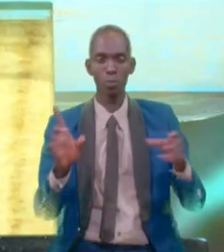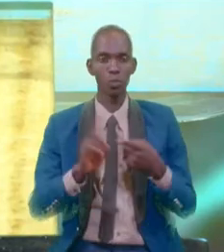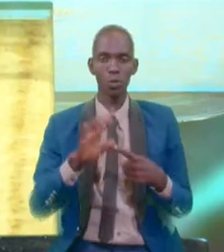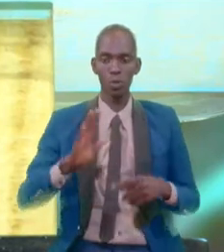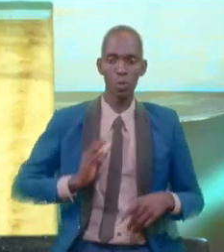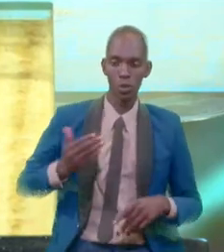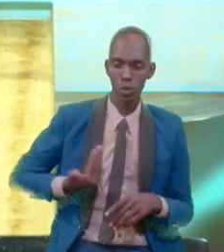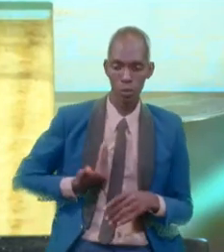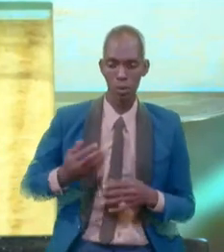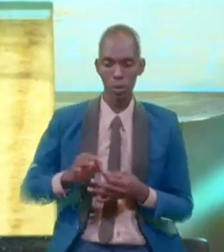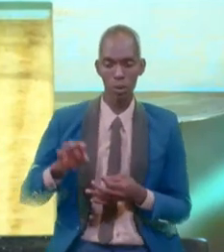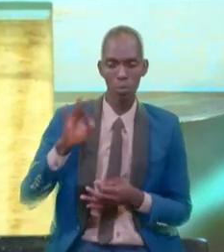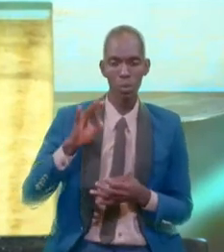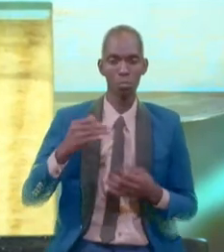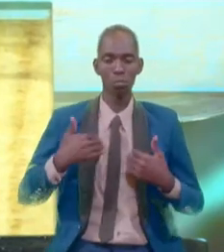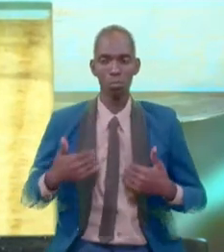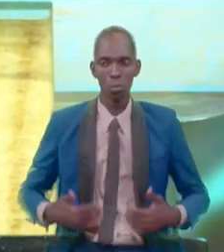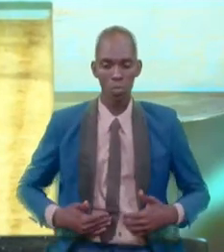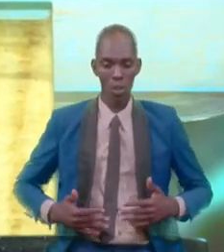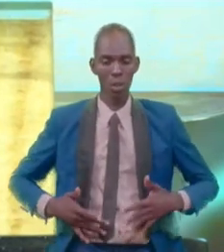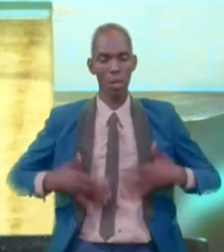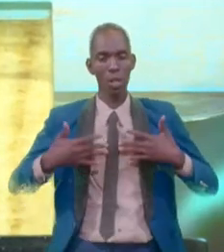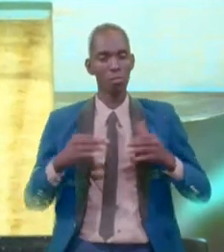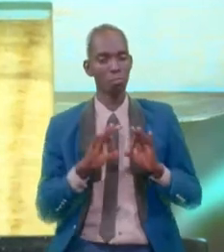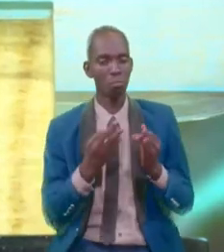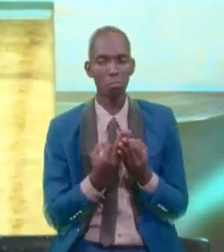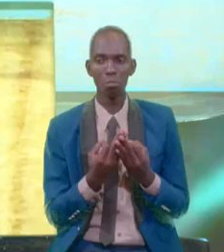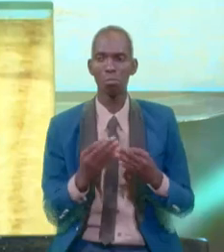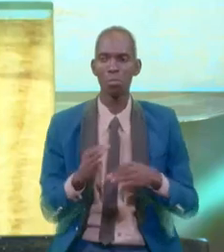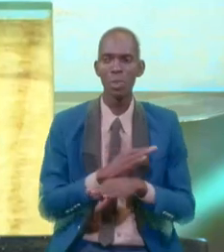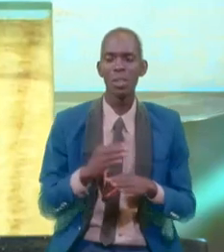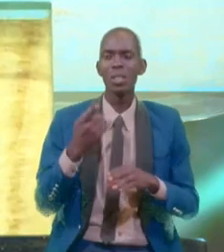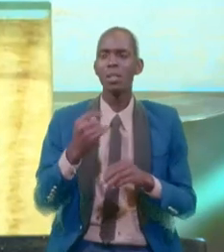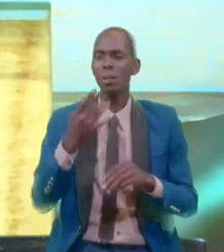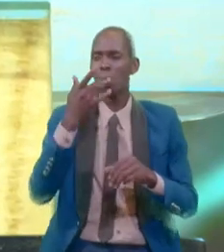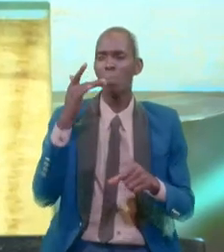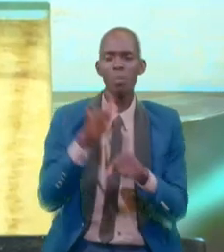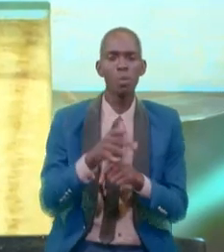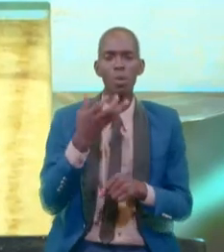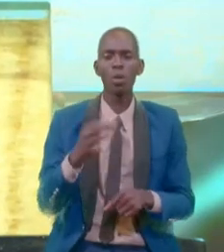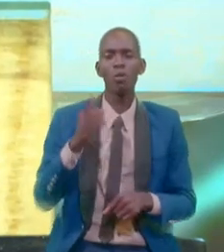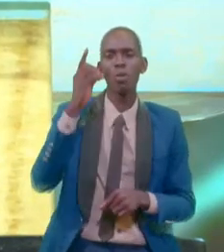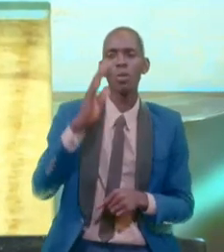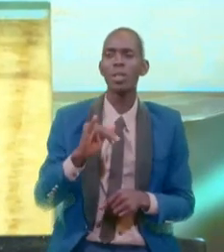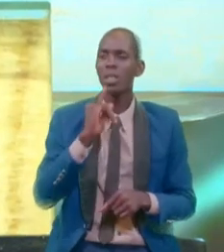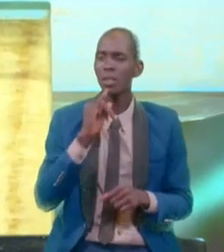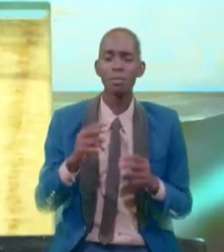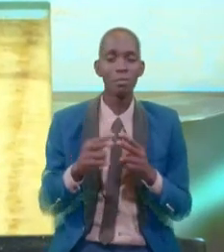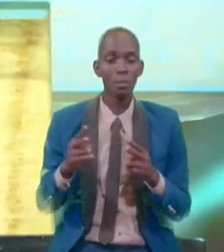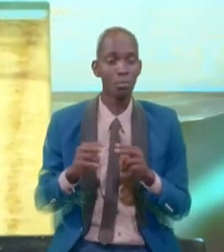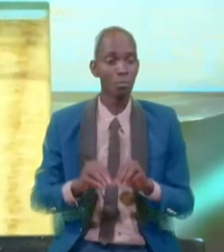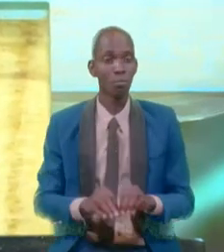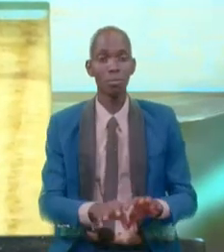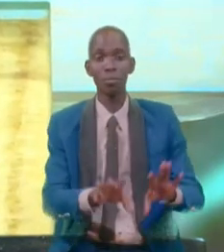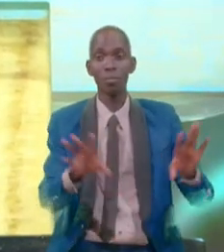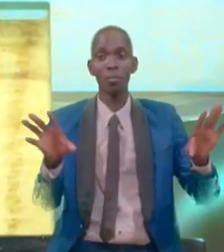C'est extensif. Cela s'étend à votre corps, à votre âme, votre esprit, à vos affaires. La promesse de Dieu est très